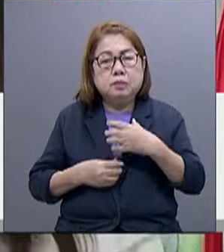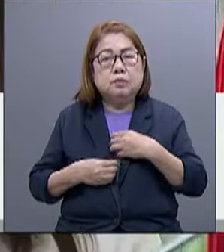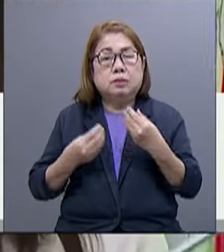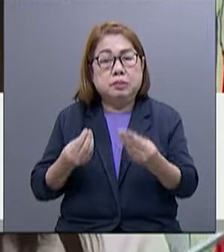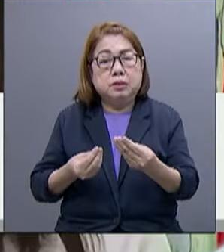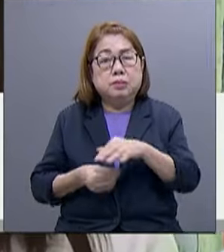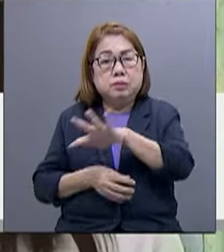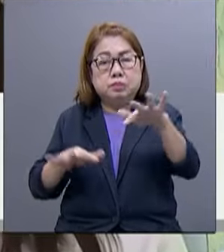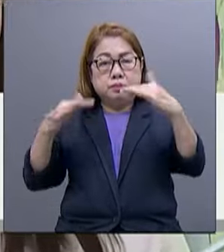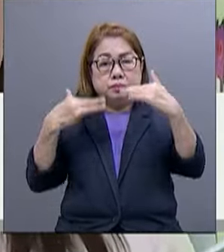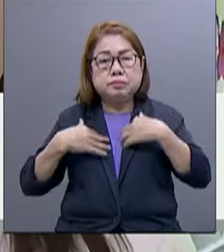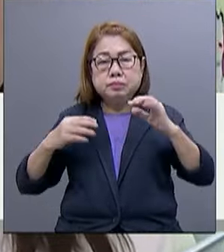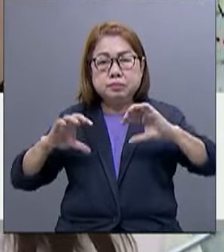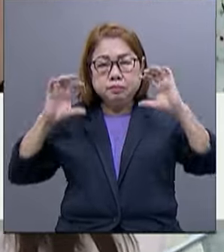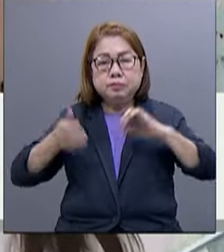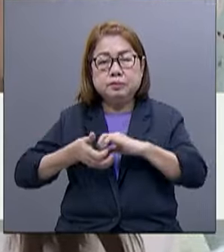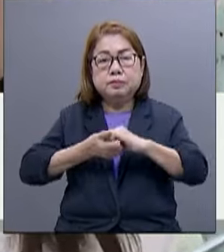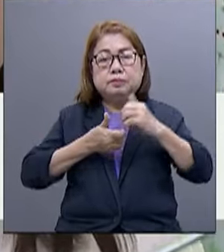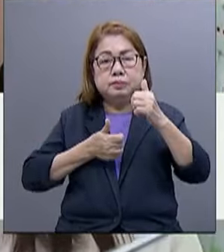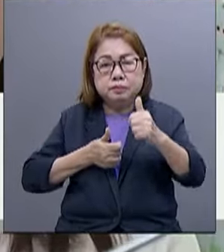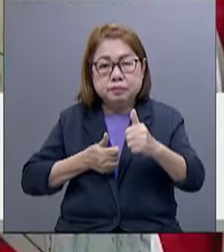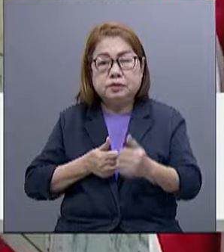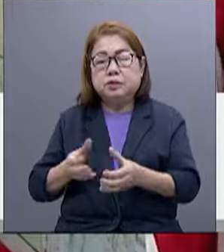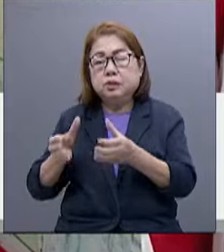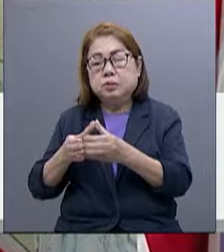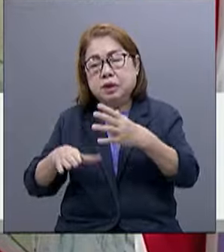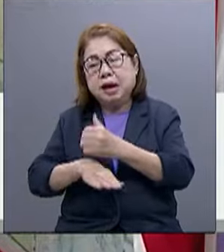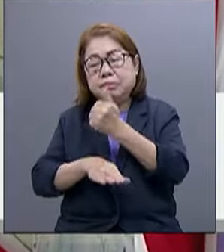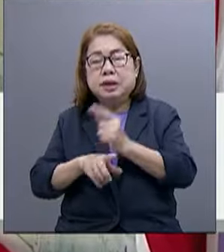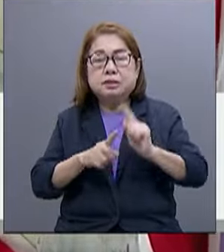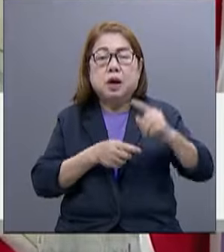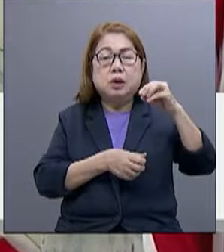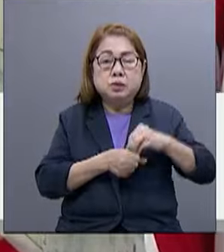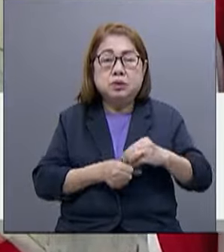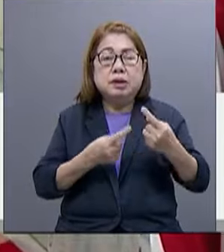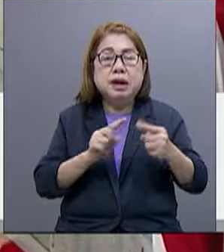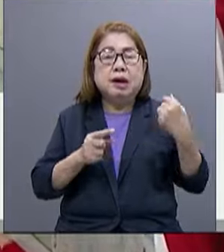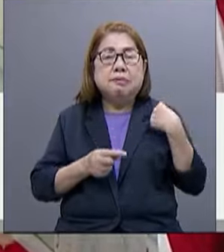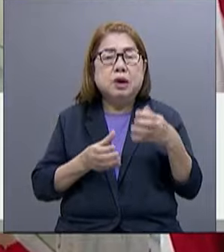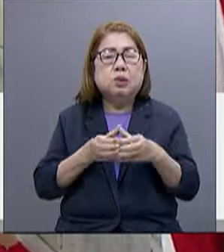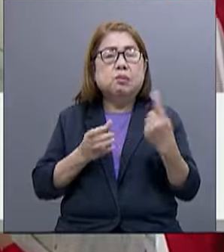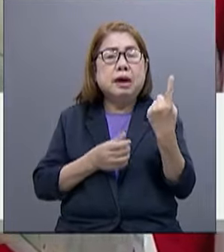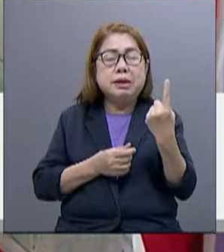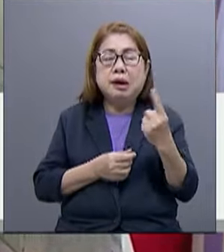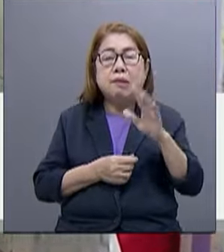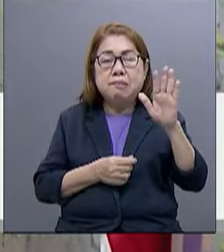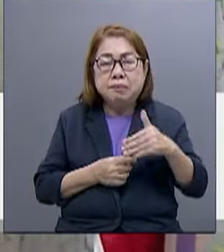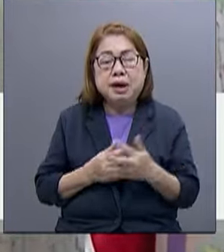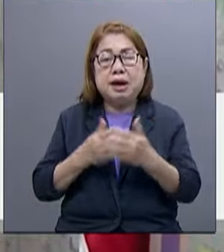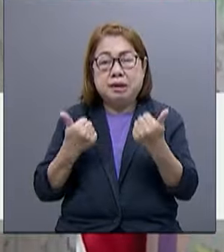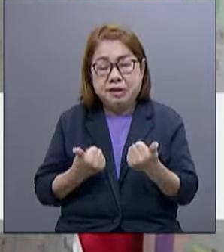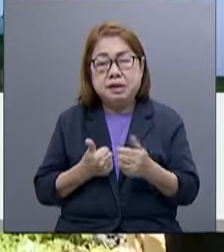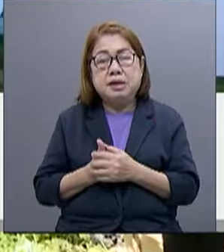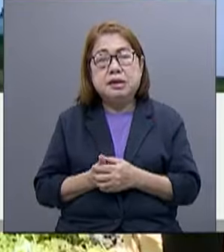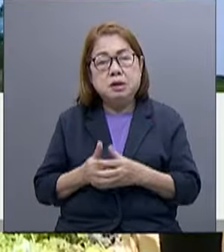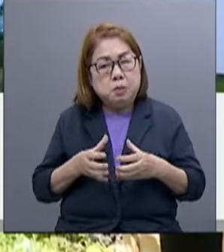เป็นปึกแผ่นมีรัฐมนตรีอยู่ทุกพรรคขาดเพียงรวมไทยสร้างชาติพรรคเดียวเท่านั้นนะคะดังนั้นทุกคนที่มาในวันนี้ก็เห็นถึงความสำคั